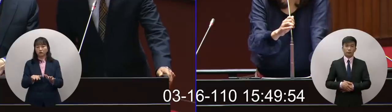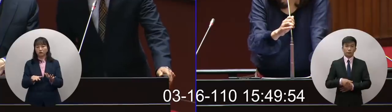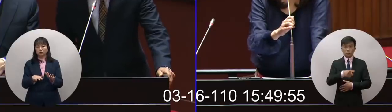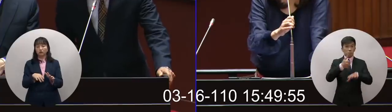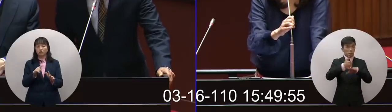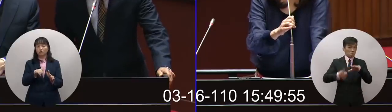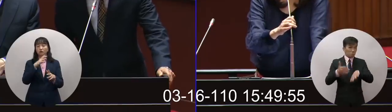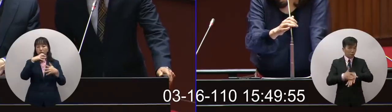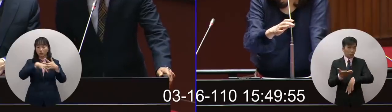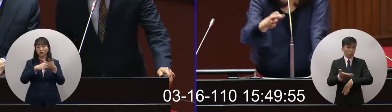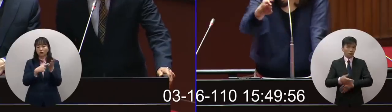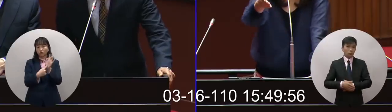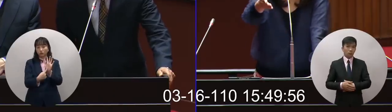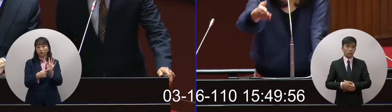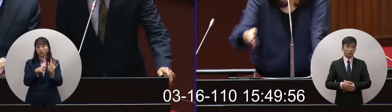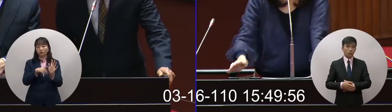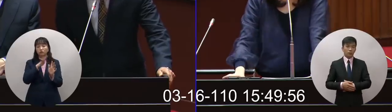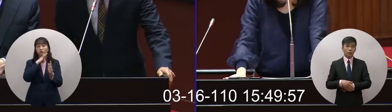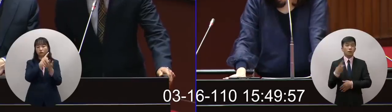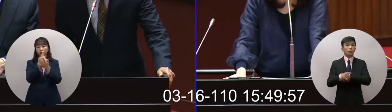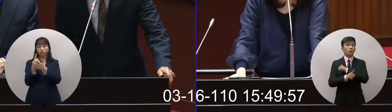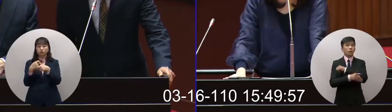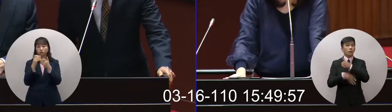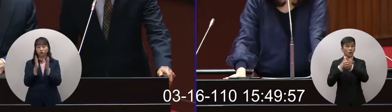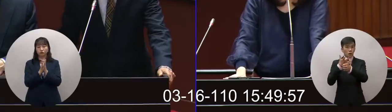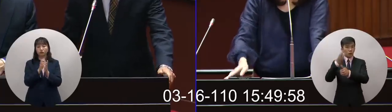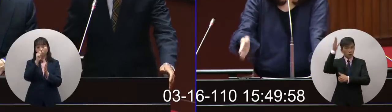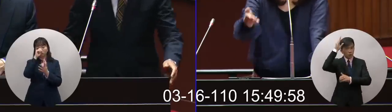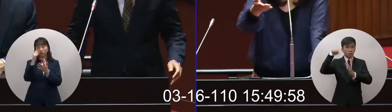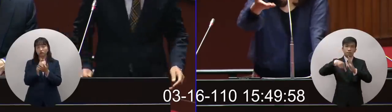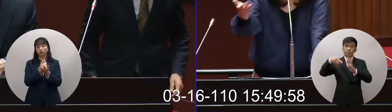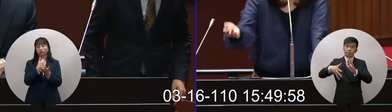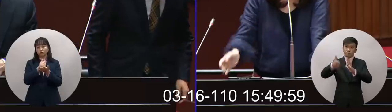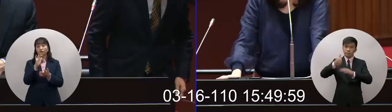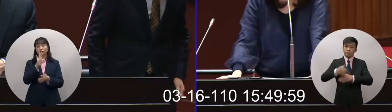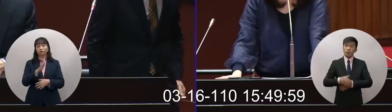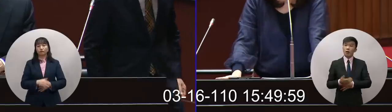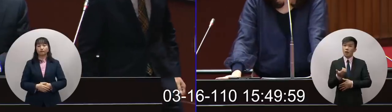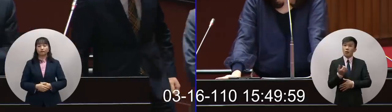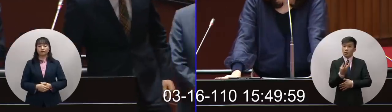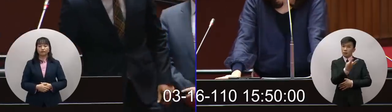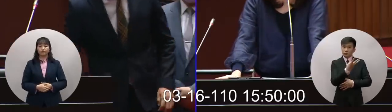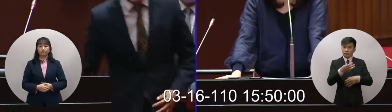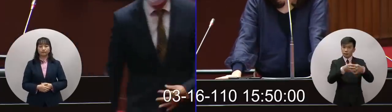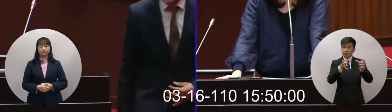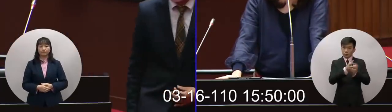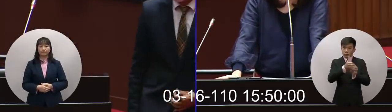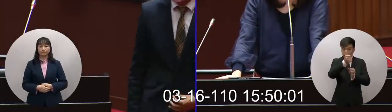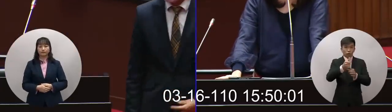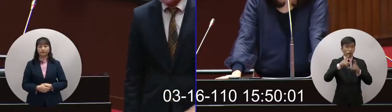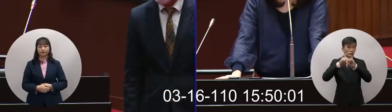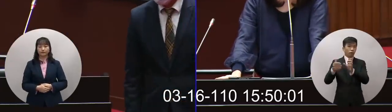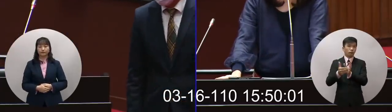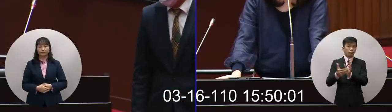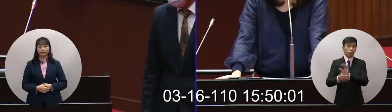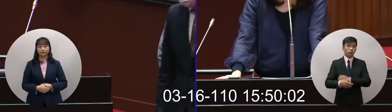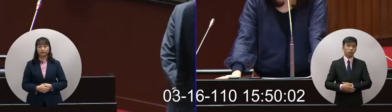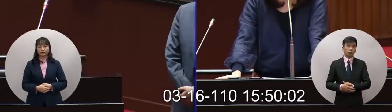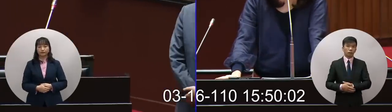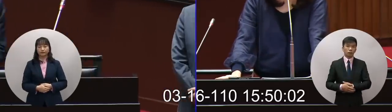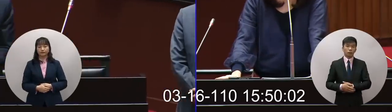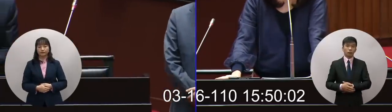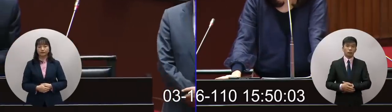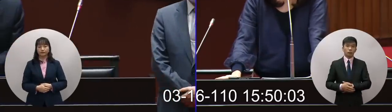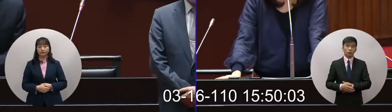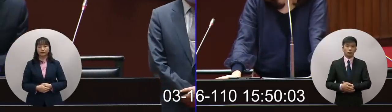会下台 里面呈现。 那最后请教苏院长，刚刚三位部长已经表达了他们的立场了，我觉得